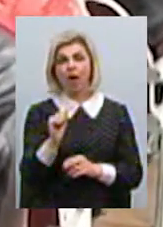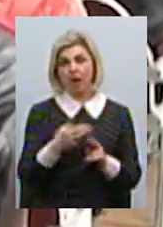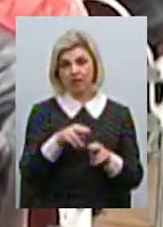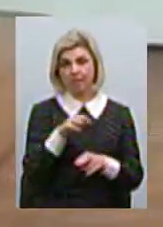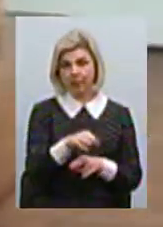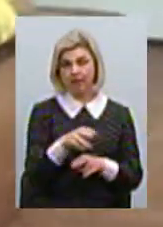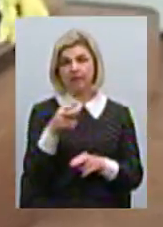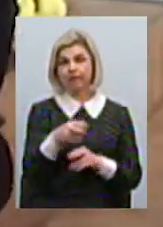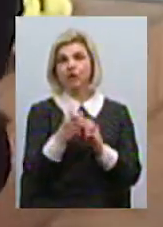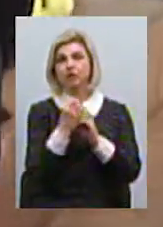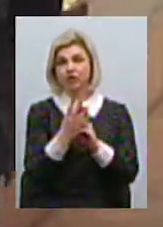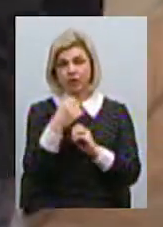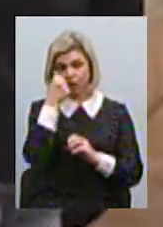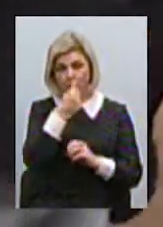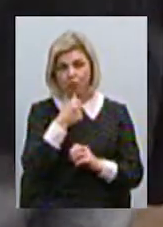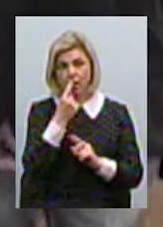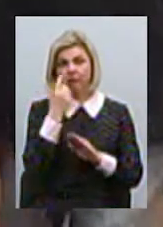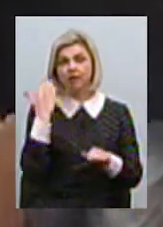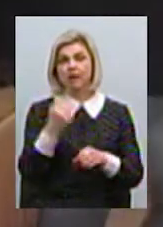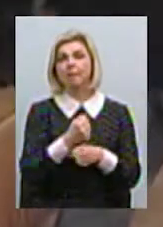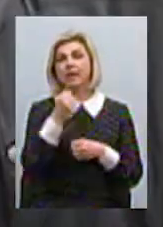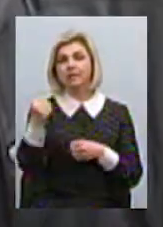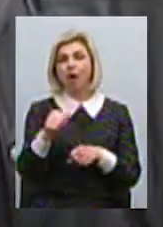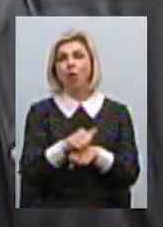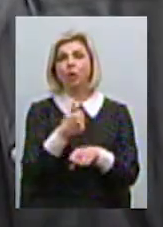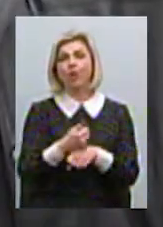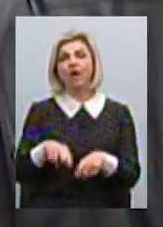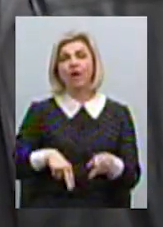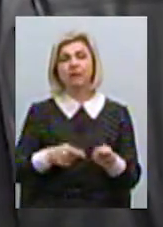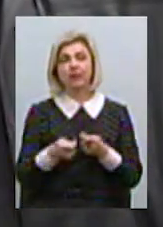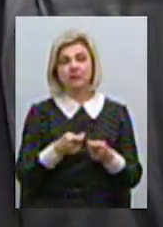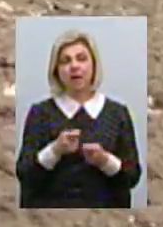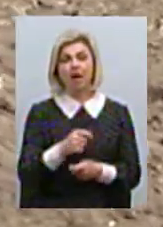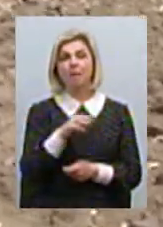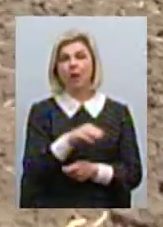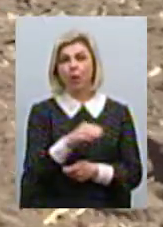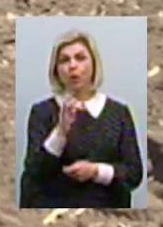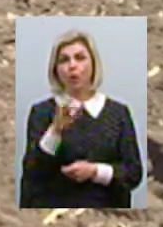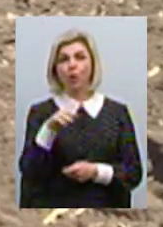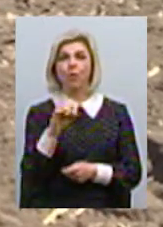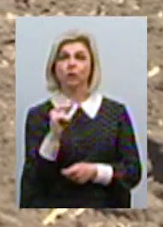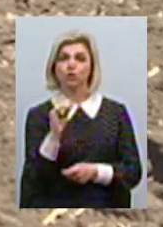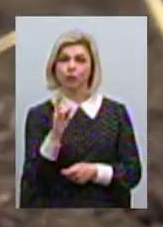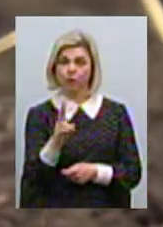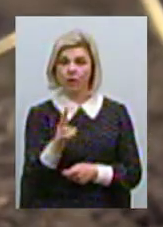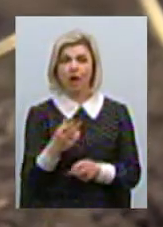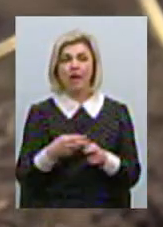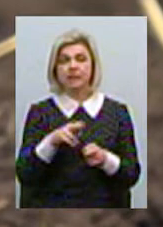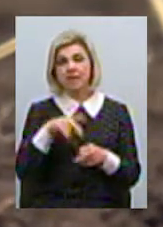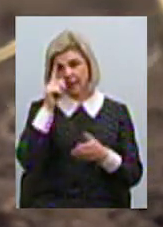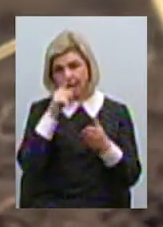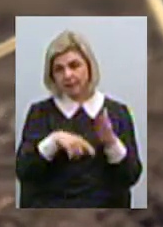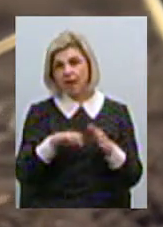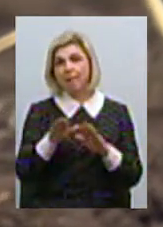березні 2014-го нещодавно призначений головою облдержадміністрації Микола Романчук. Певна надія може з'явитися